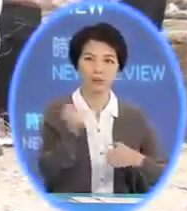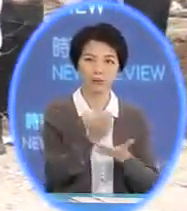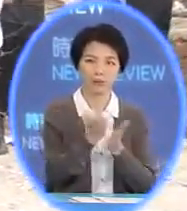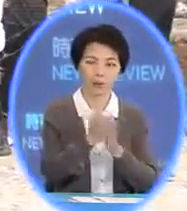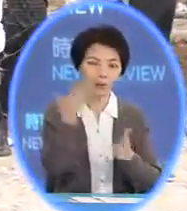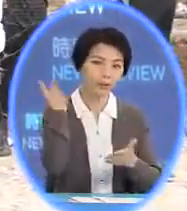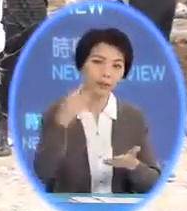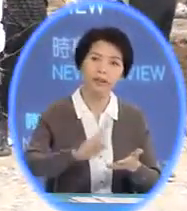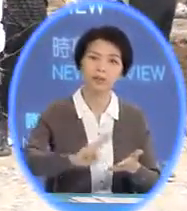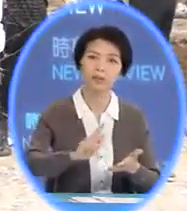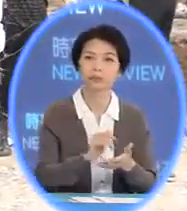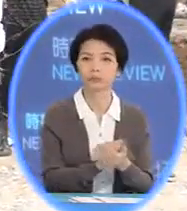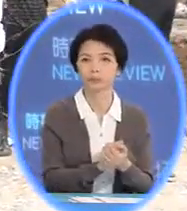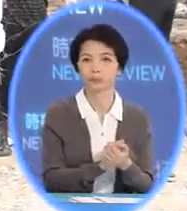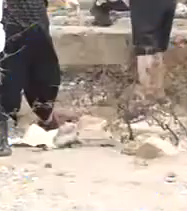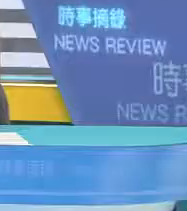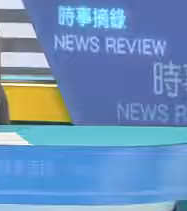原。